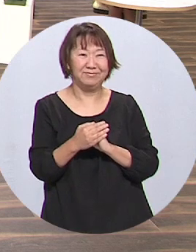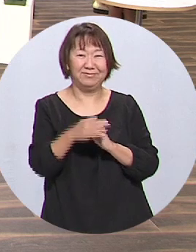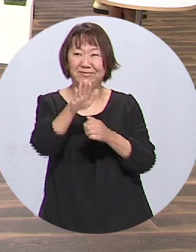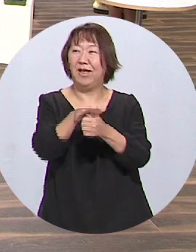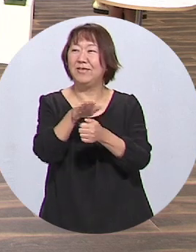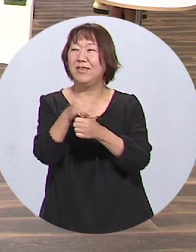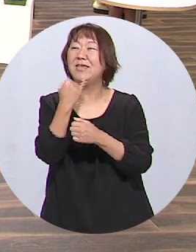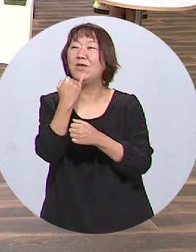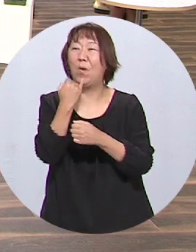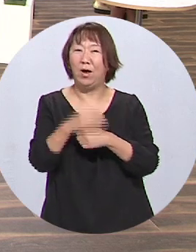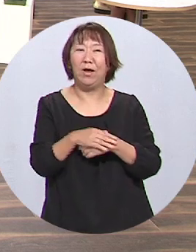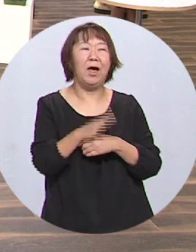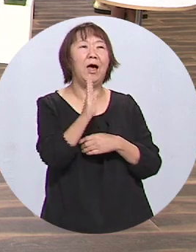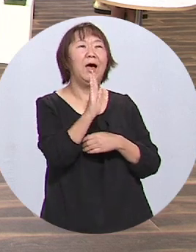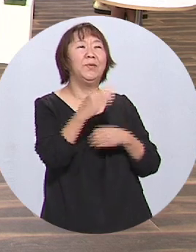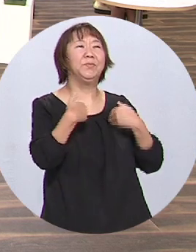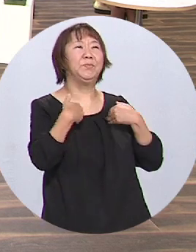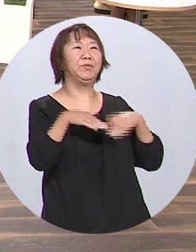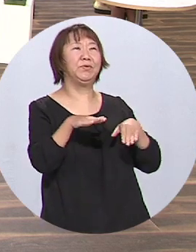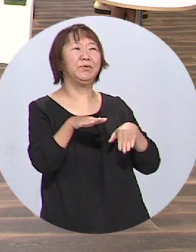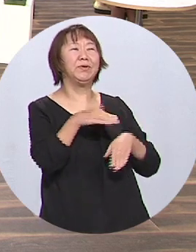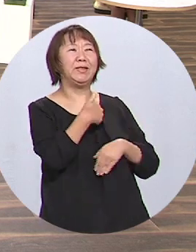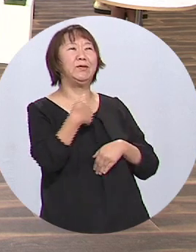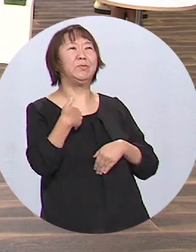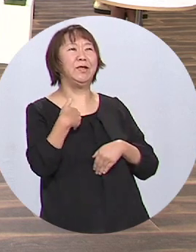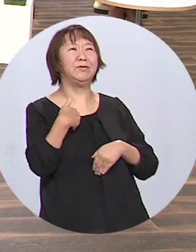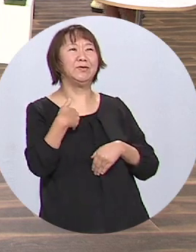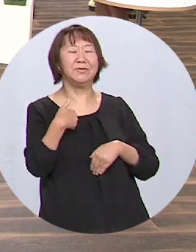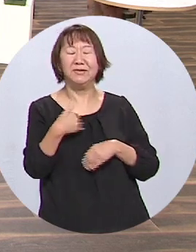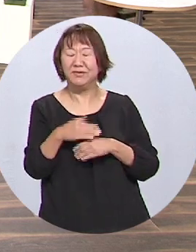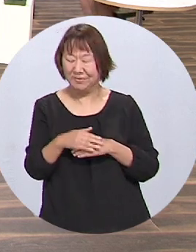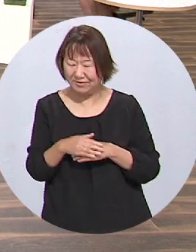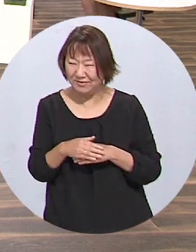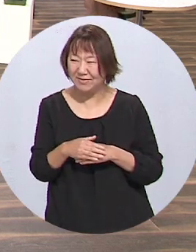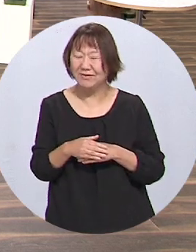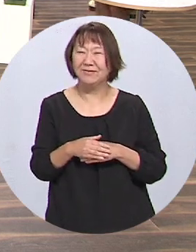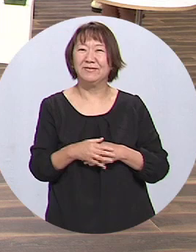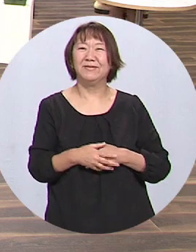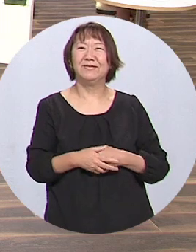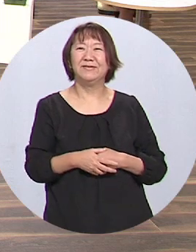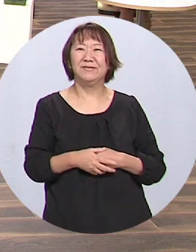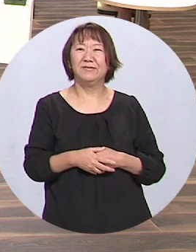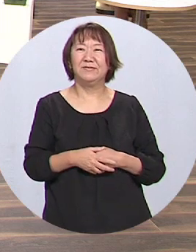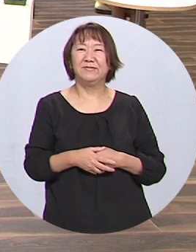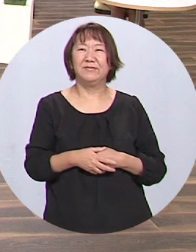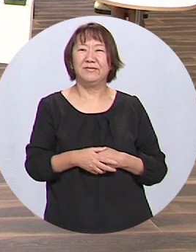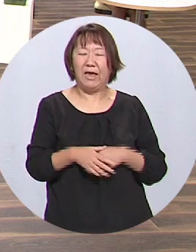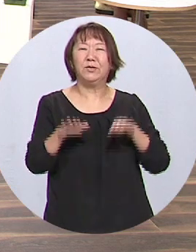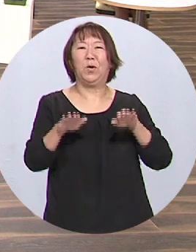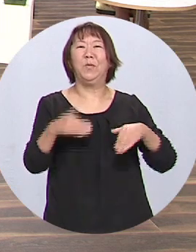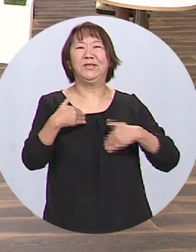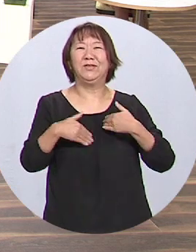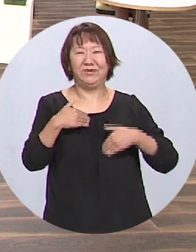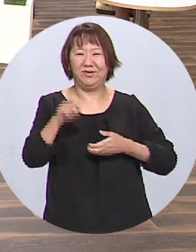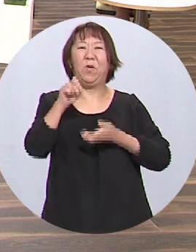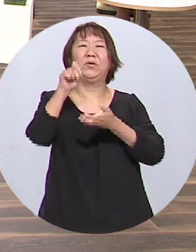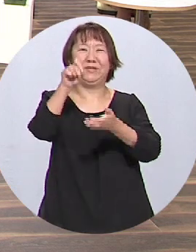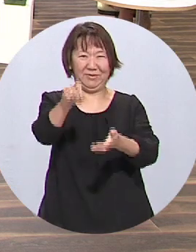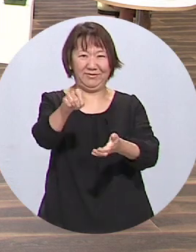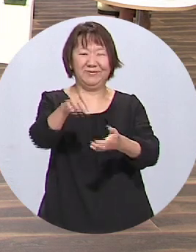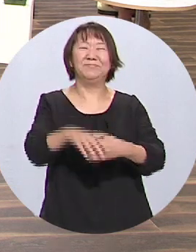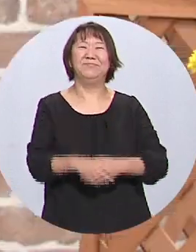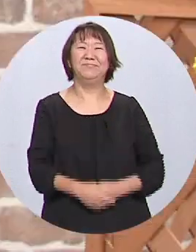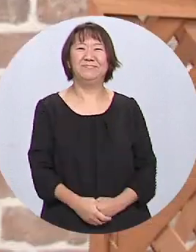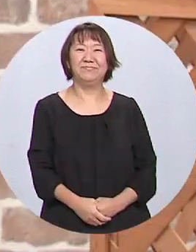つ撫でていいですよ。 ごめんなさい、 はい、大丈夫です、 はい、謝らないでください、ね。 はい、今日も楽しくお送りしましょう。